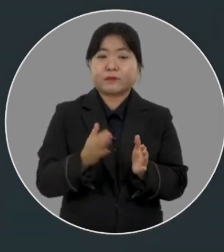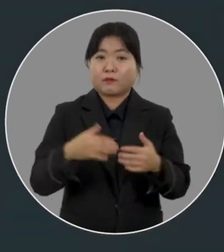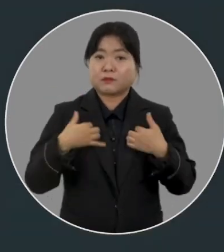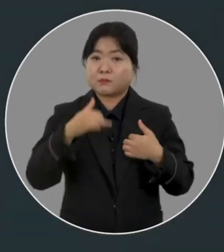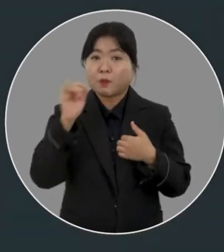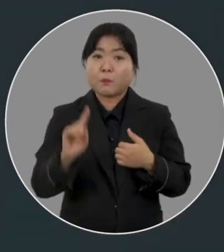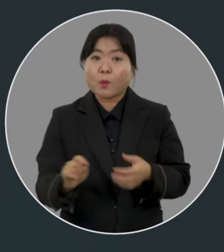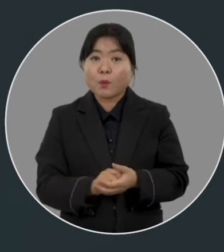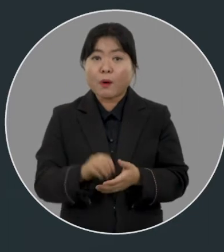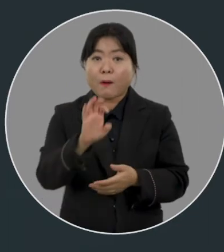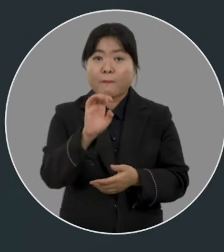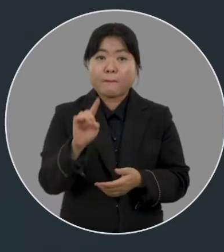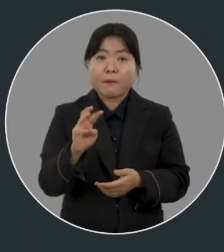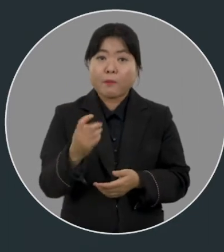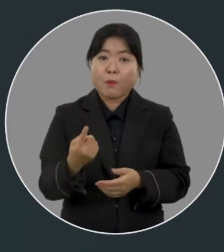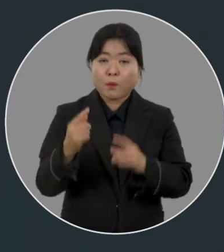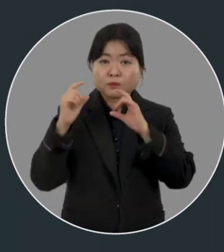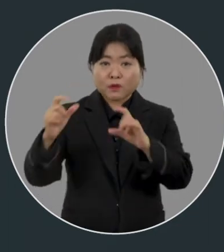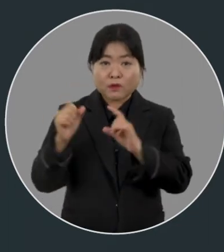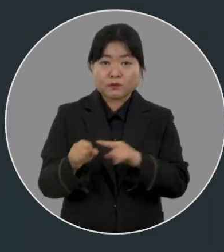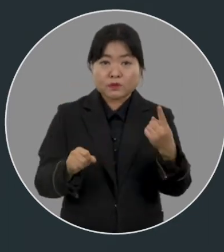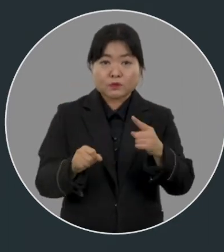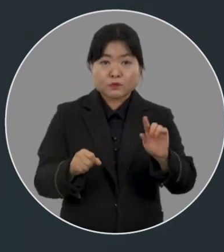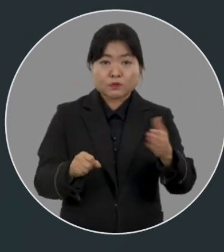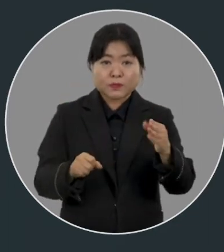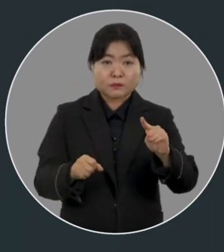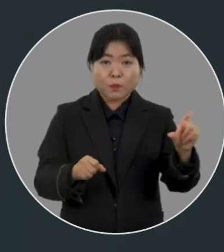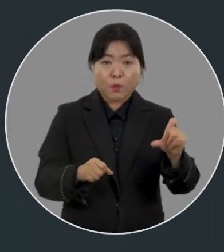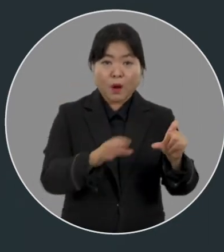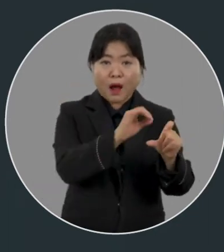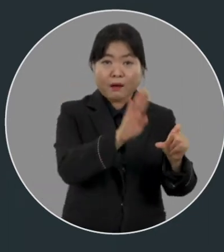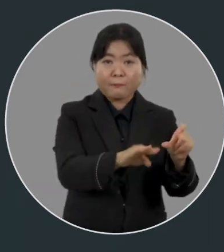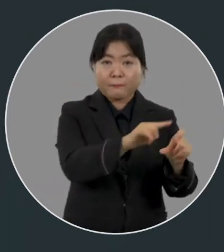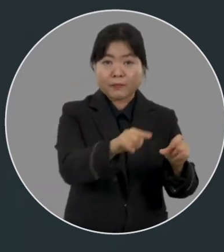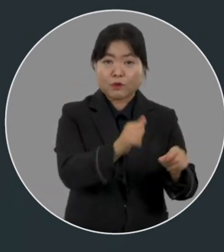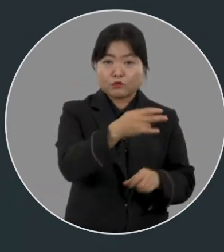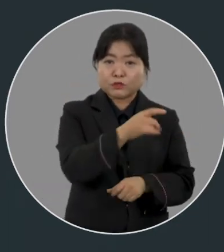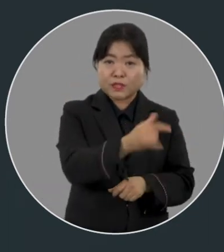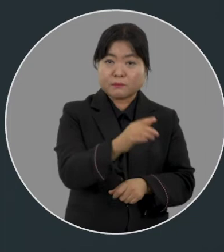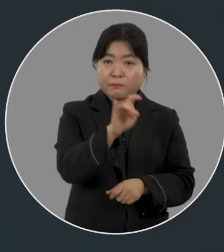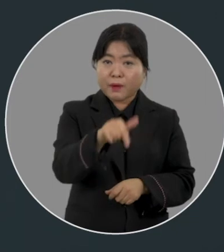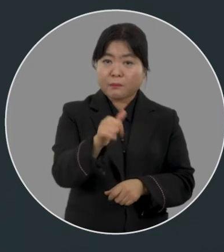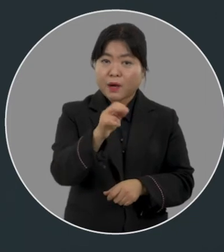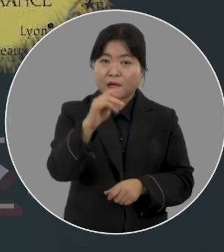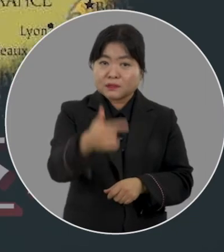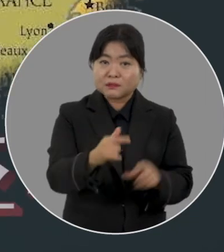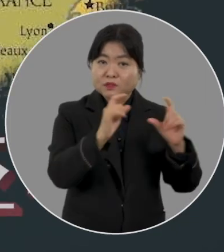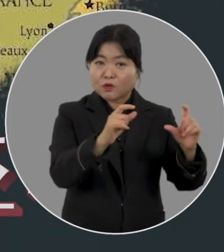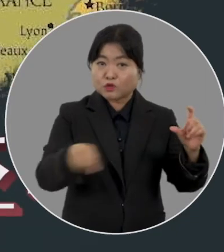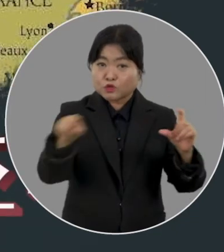것은 이 발포 선언과 1915년 아랍인에게 했던 이 후세인 맥마흔 선언 그